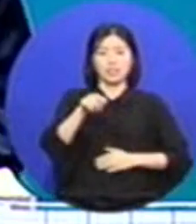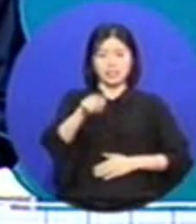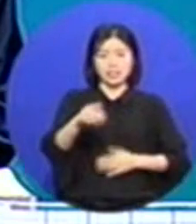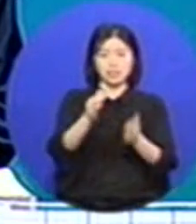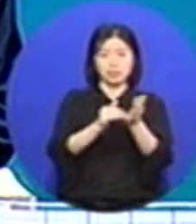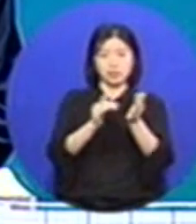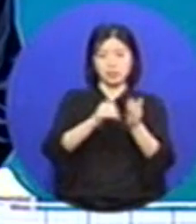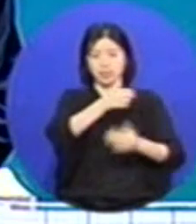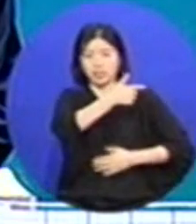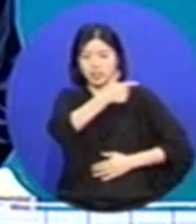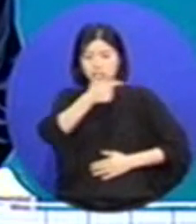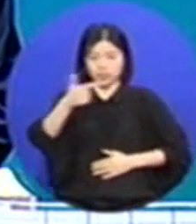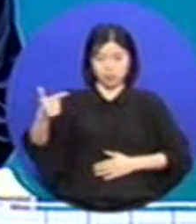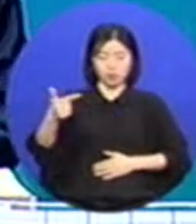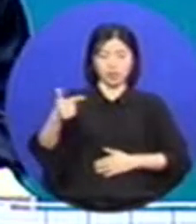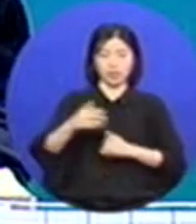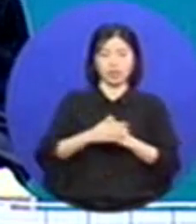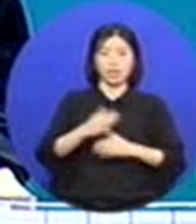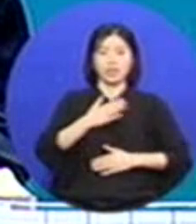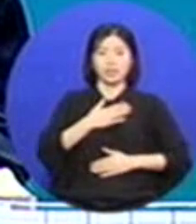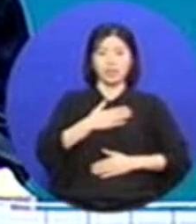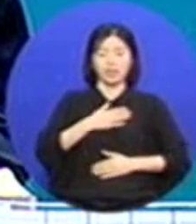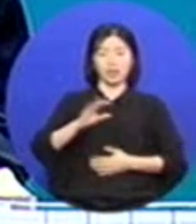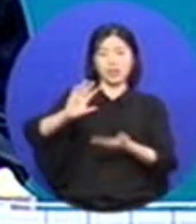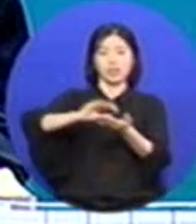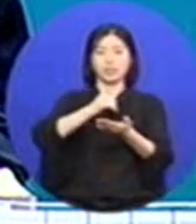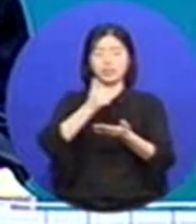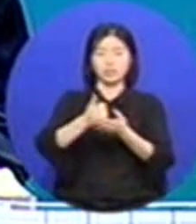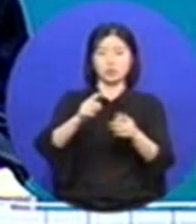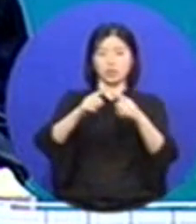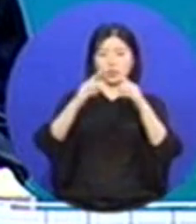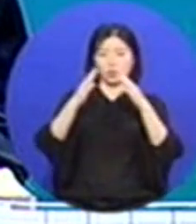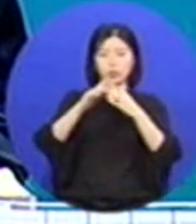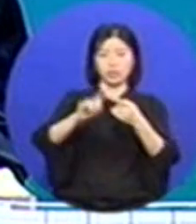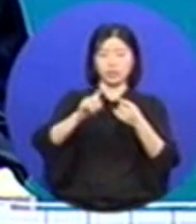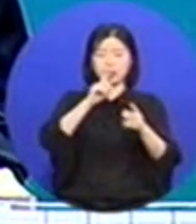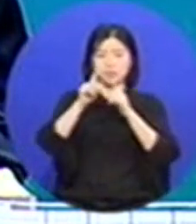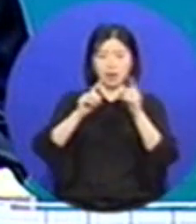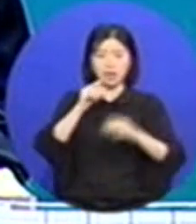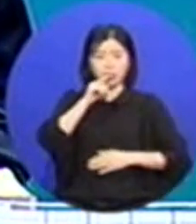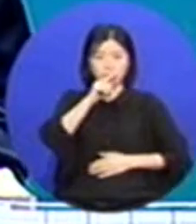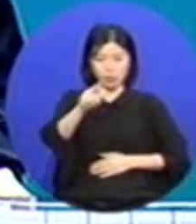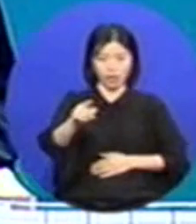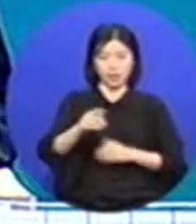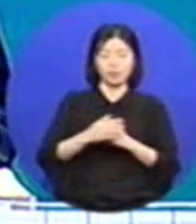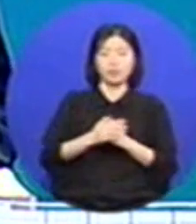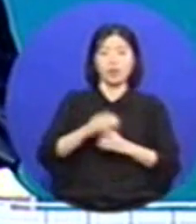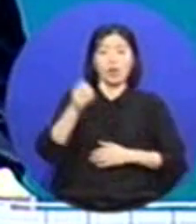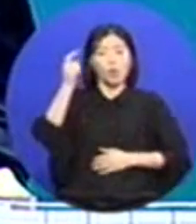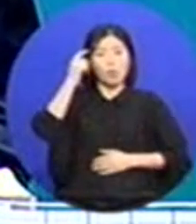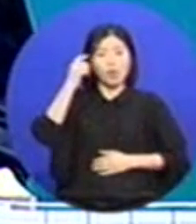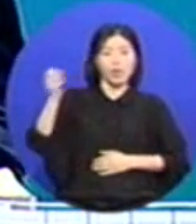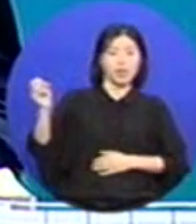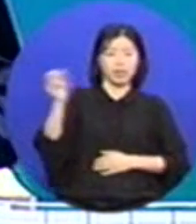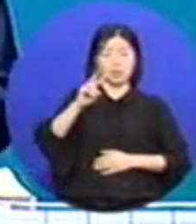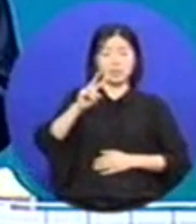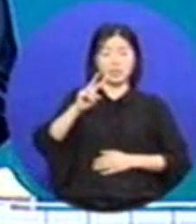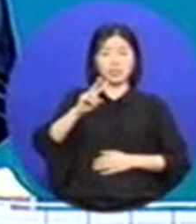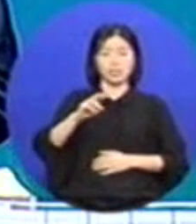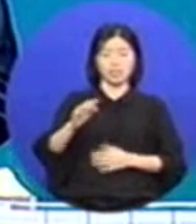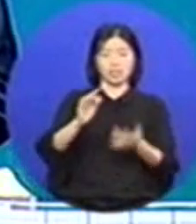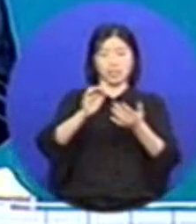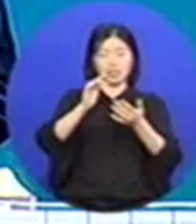이 비밀이 크도다 내가 그리스도와 교회에 대하여 말하노라 왜 갑자기 예수님과 교회